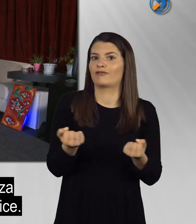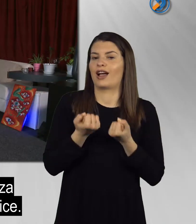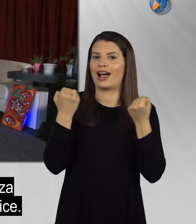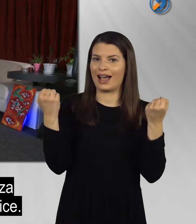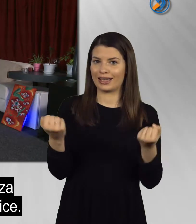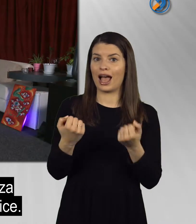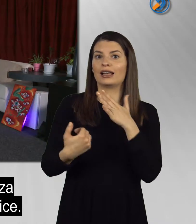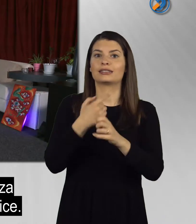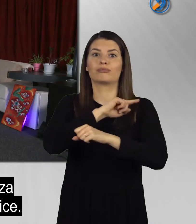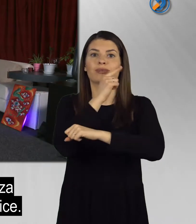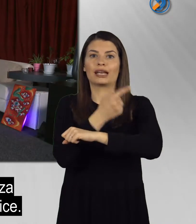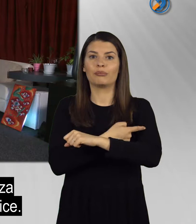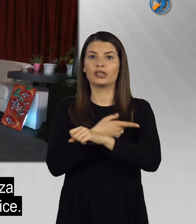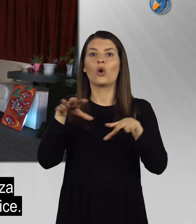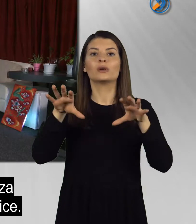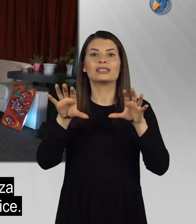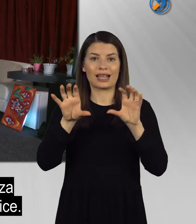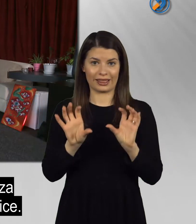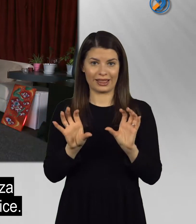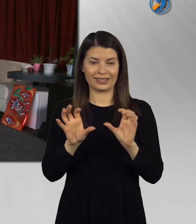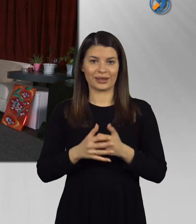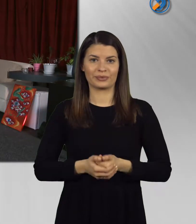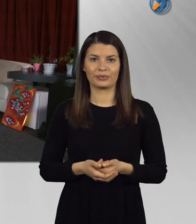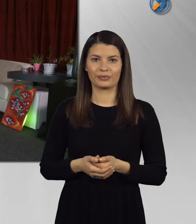vaja za krepitev zadnjice.